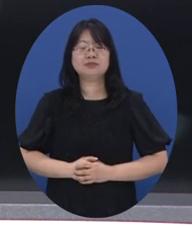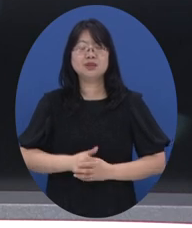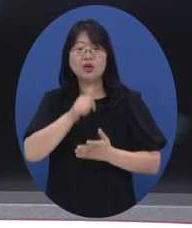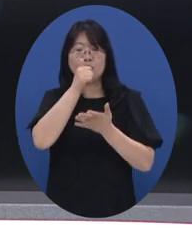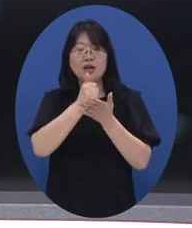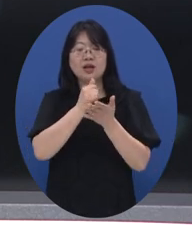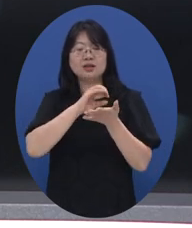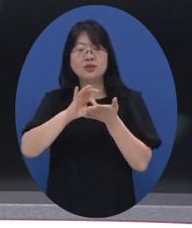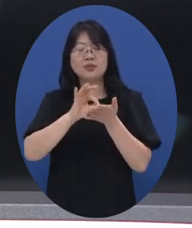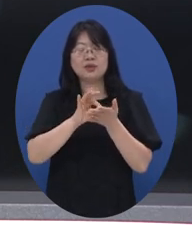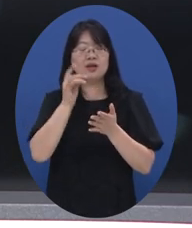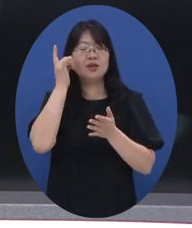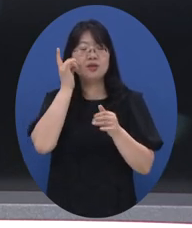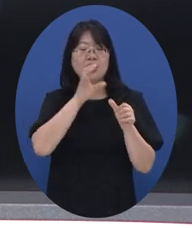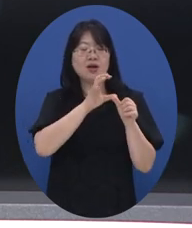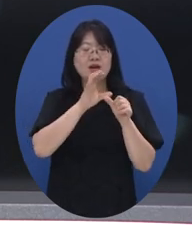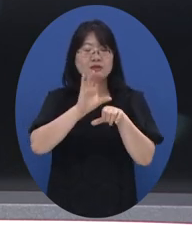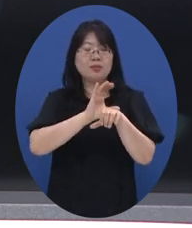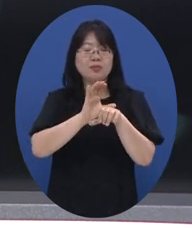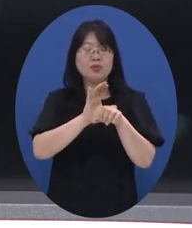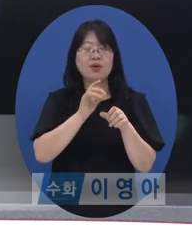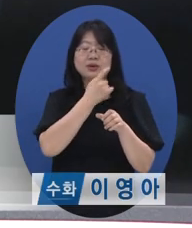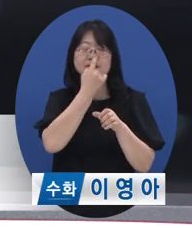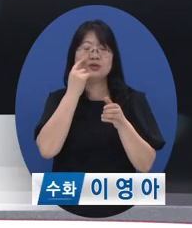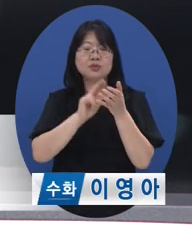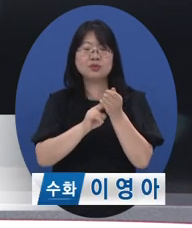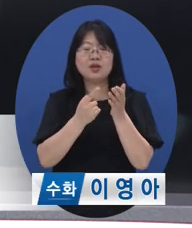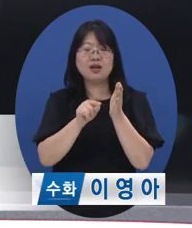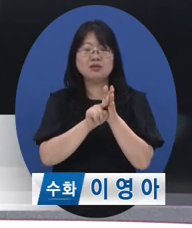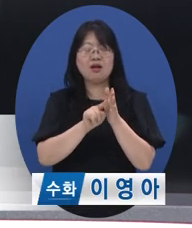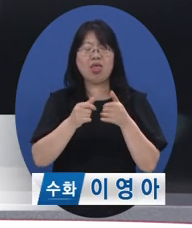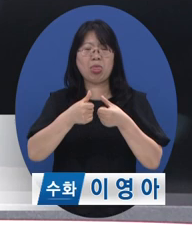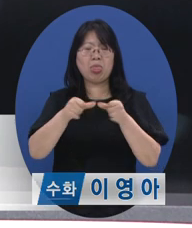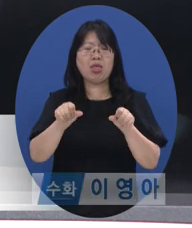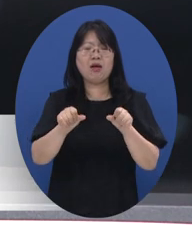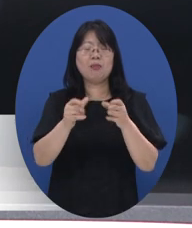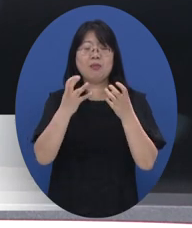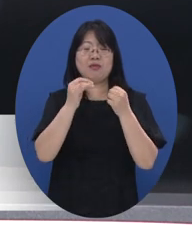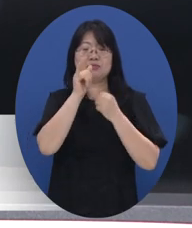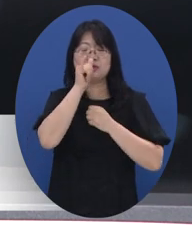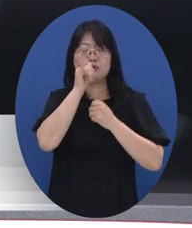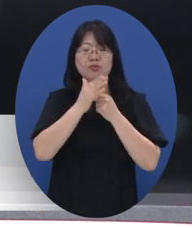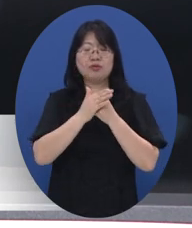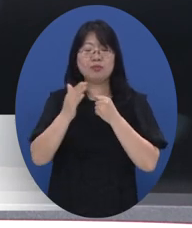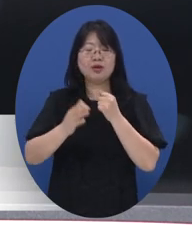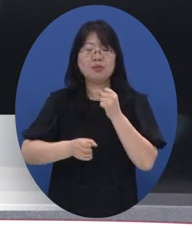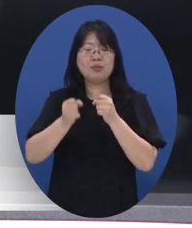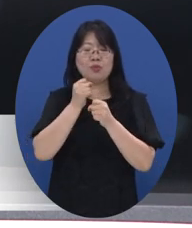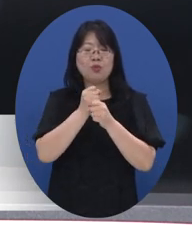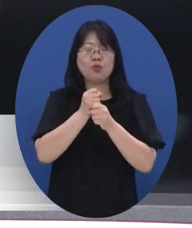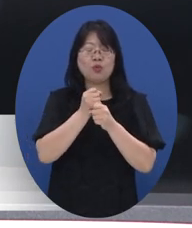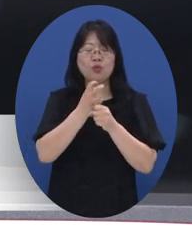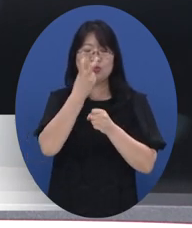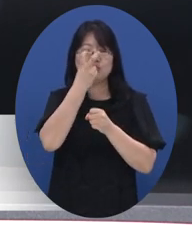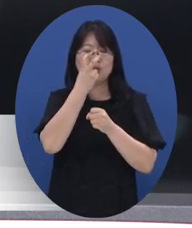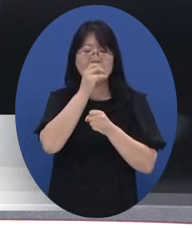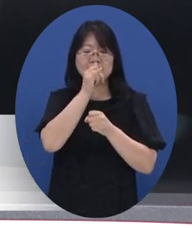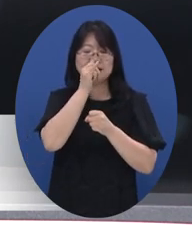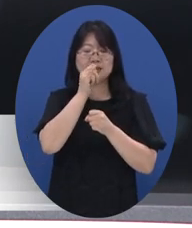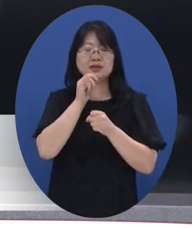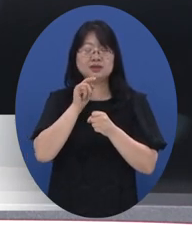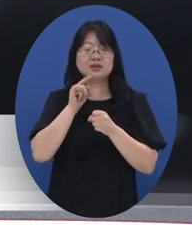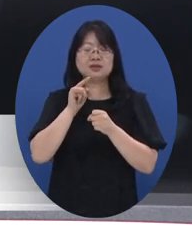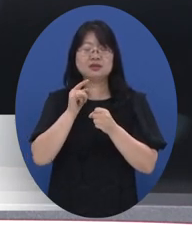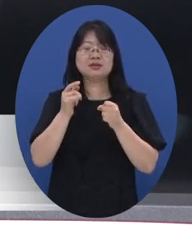범죄에 사용된 컴퓨터나 휴대폰에 증거를 숨기기 위해 일부러 파손 하는 경우가 있습니다 이를 보고 내수 않은걸 디지털 포렌식